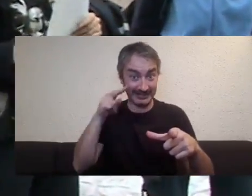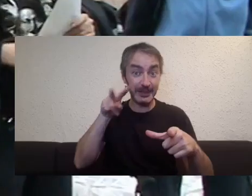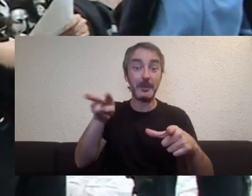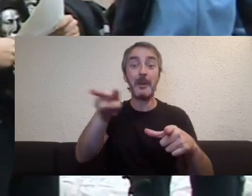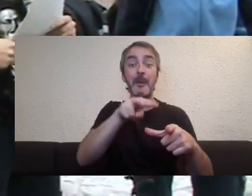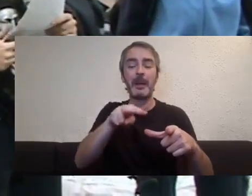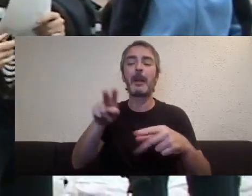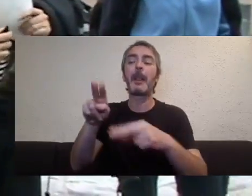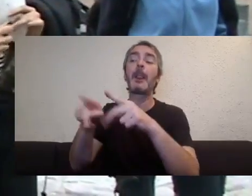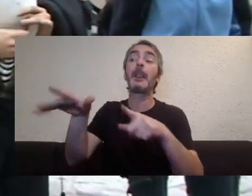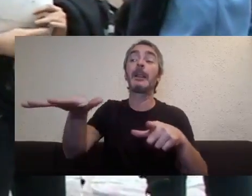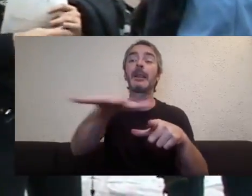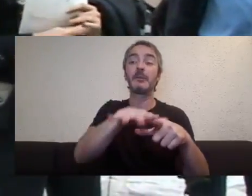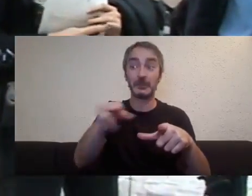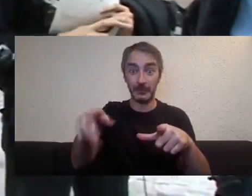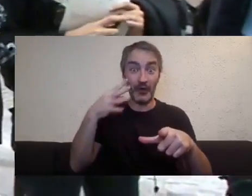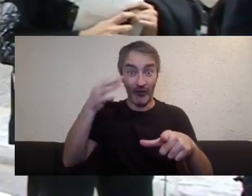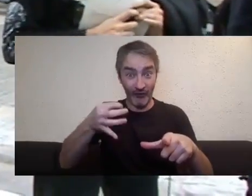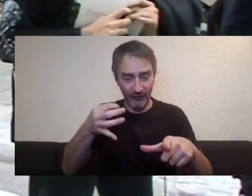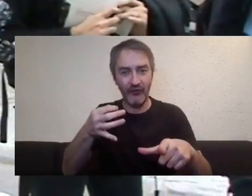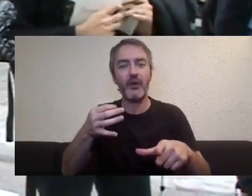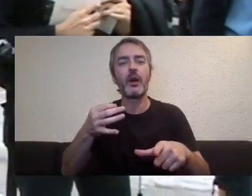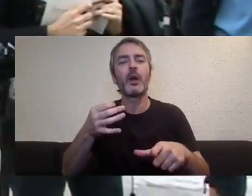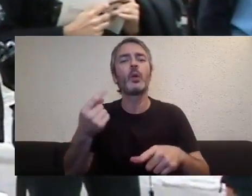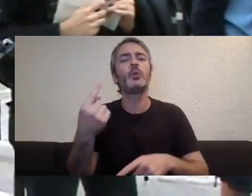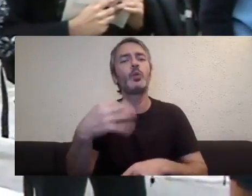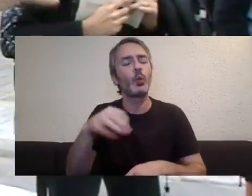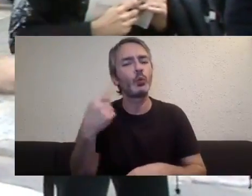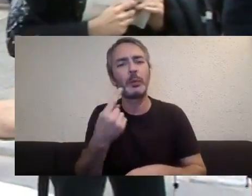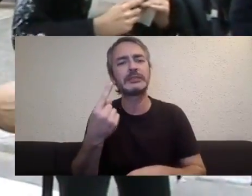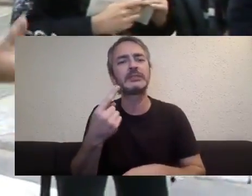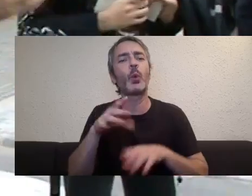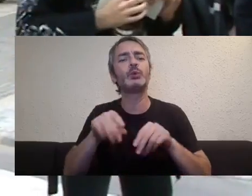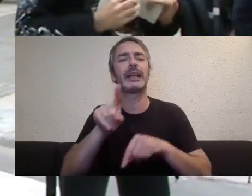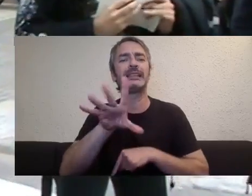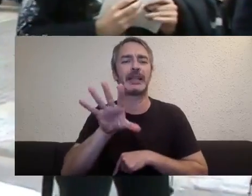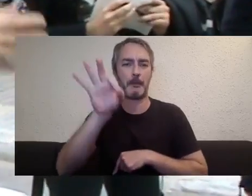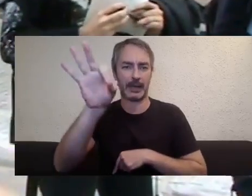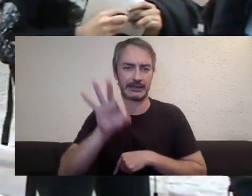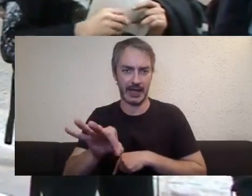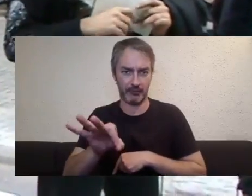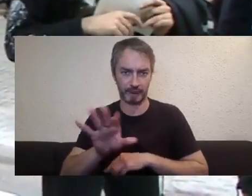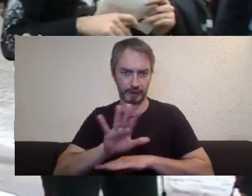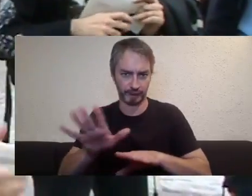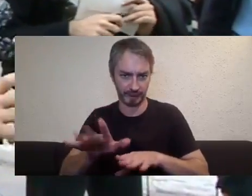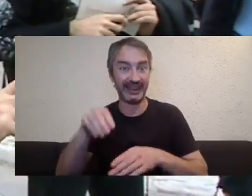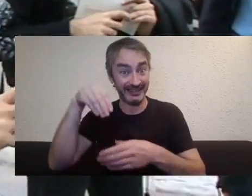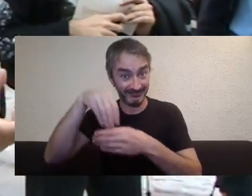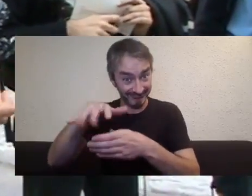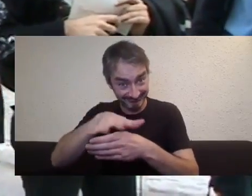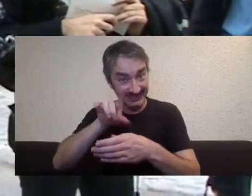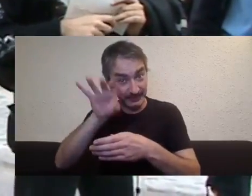aquest, que ja, amb allò que s'ha construït, però bueno, només s'utilitzava un 15% de